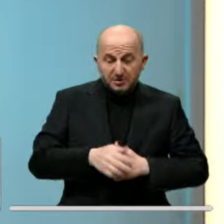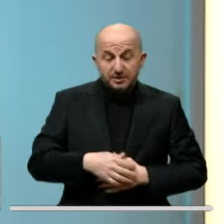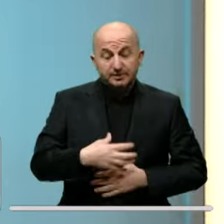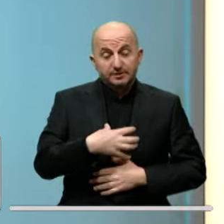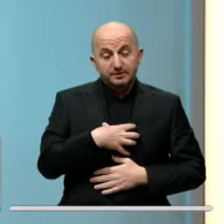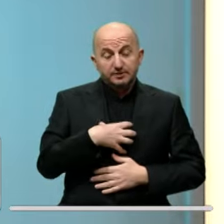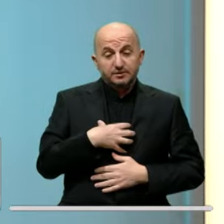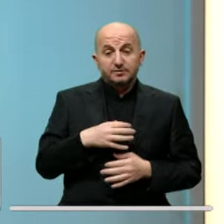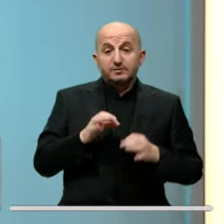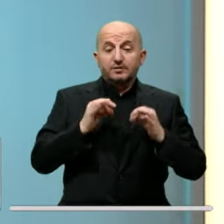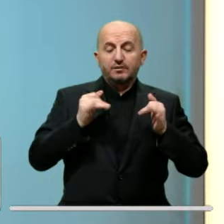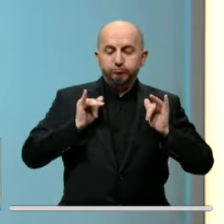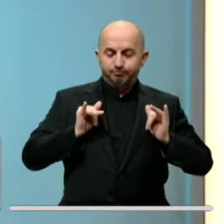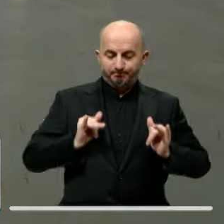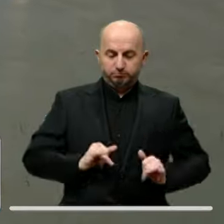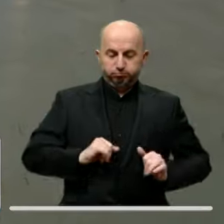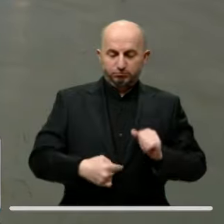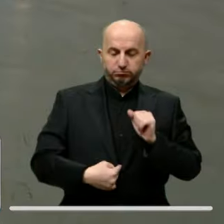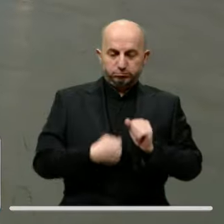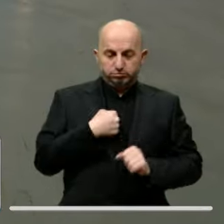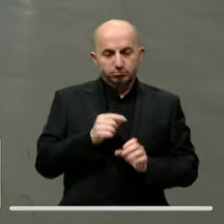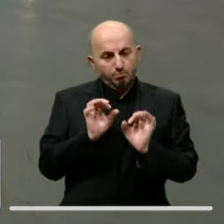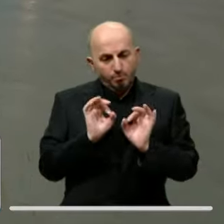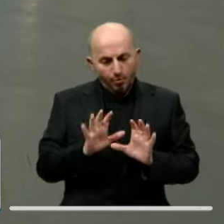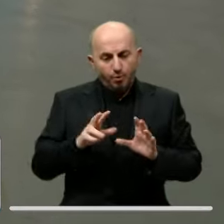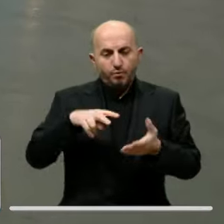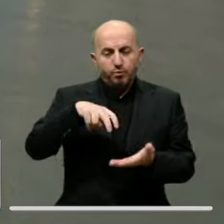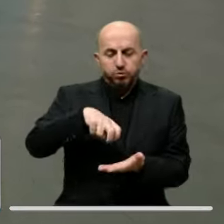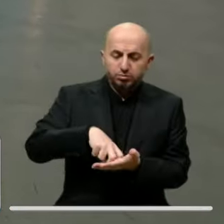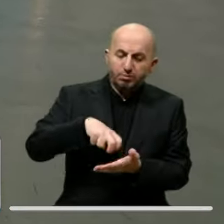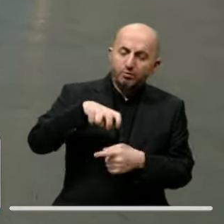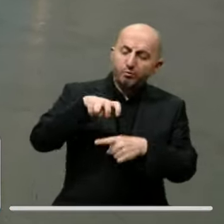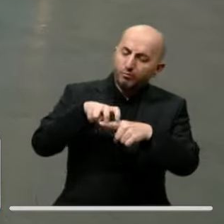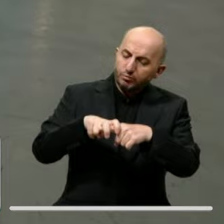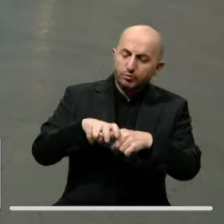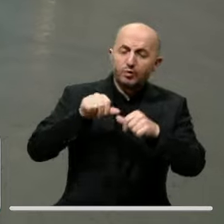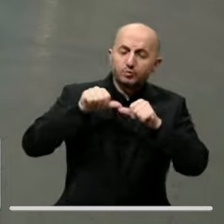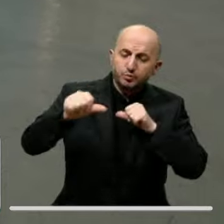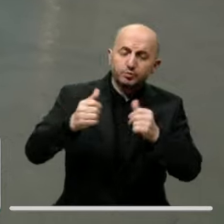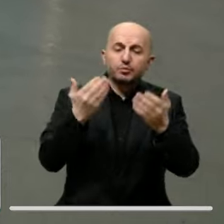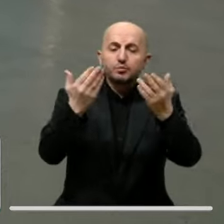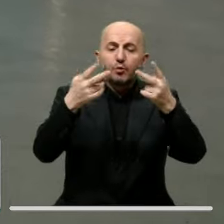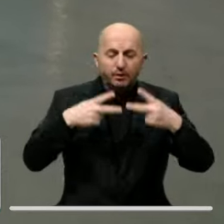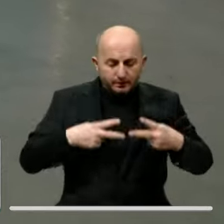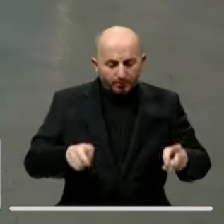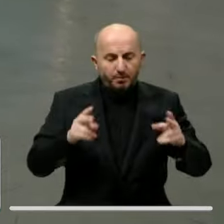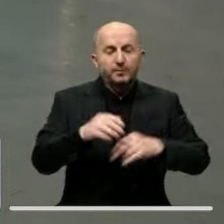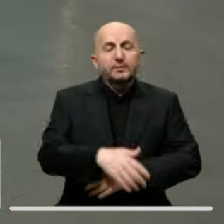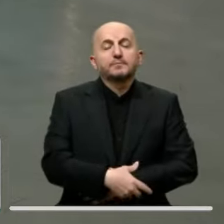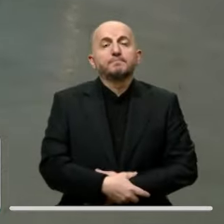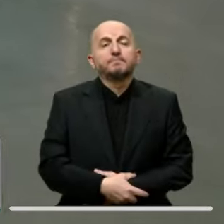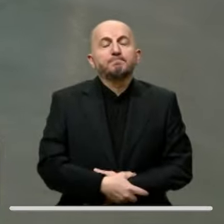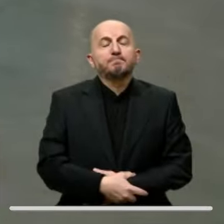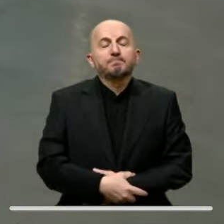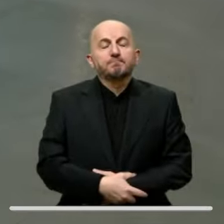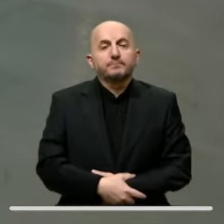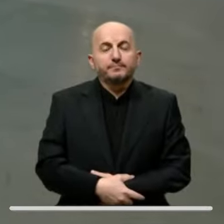Kendisini nasıl rahat hissediyorsa o şekilde oturarak daha uzun dualar yapabilir. Eyvallah hocam. Teşekkür ederiz. Sağ